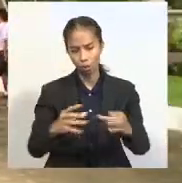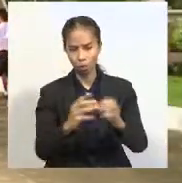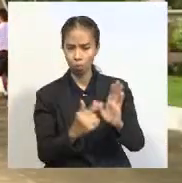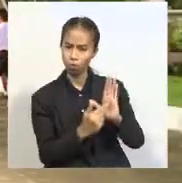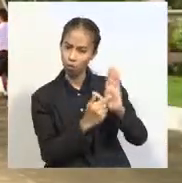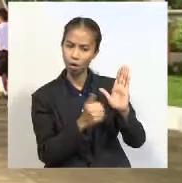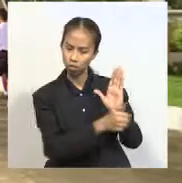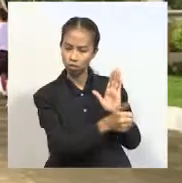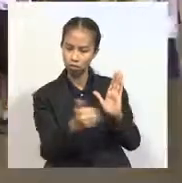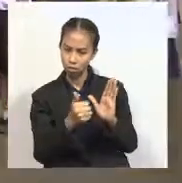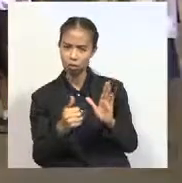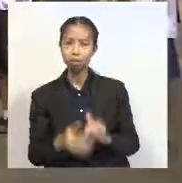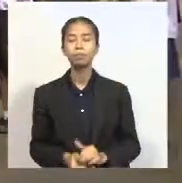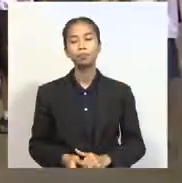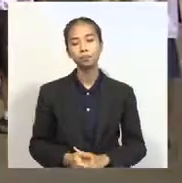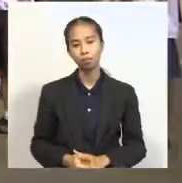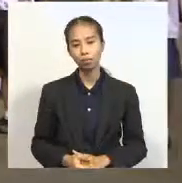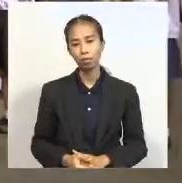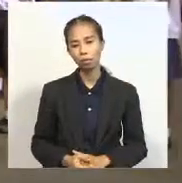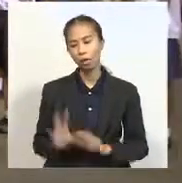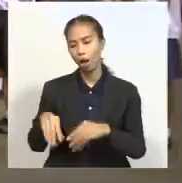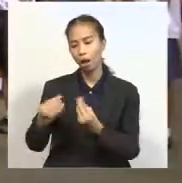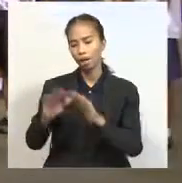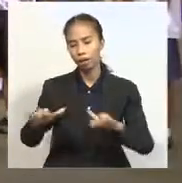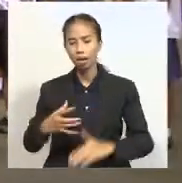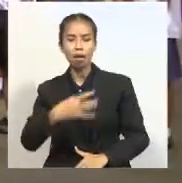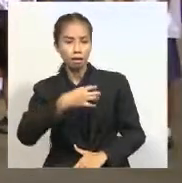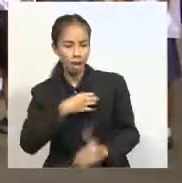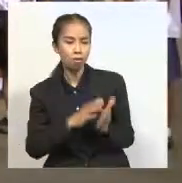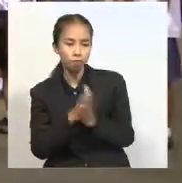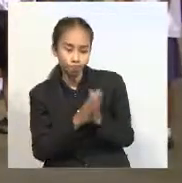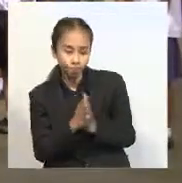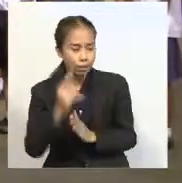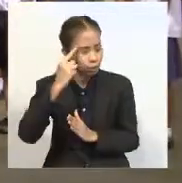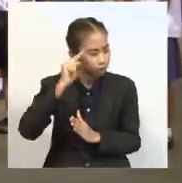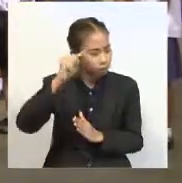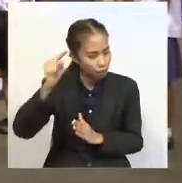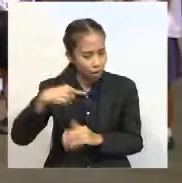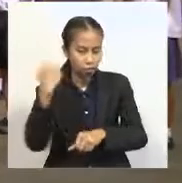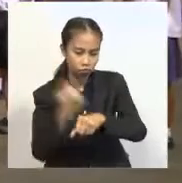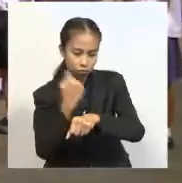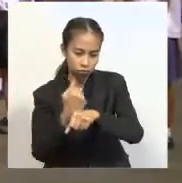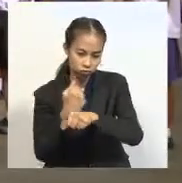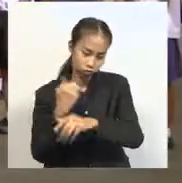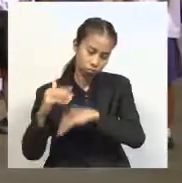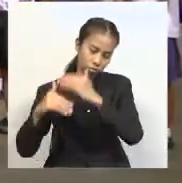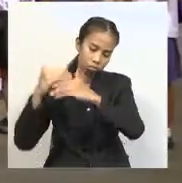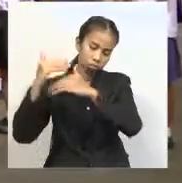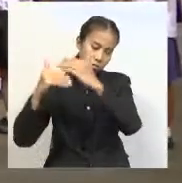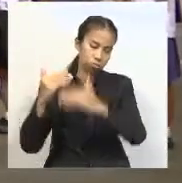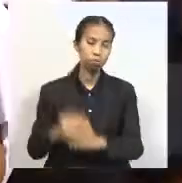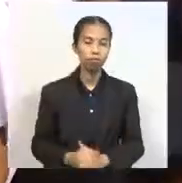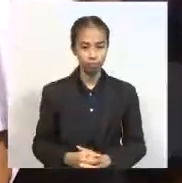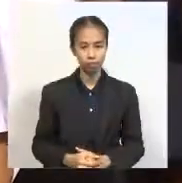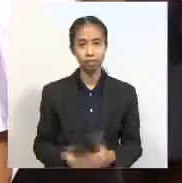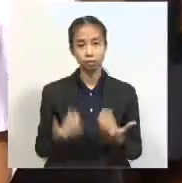เป็นตัวอย่างที่ดีแก่เด็กนักเรียนกลุ่มอื่นๆสร้างแรงบันดาลใจให้เด็กนักเรียนเกิดความคิดที่จะฝึกฝนและพัฒนาตนเองอยู่ตลอด